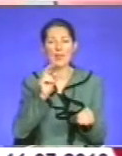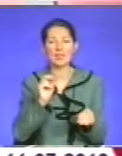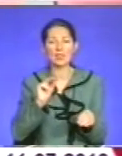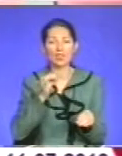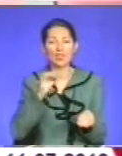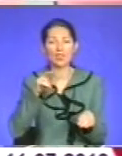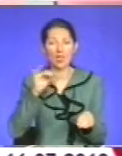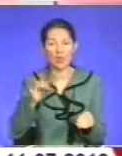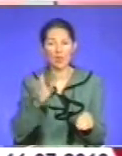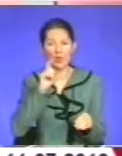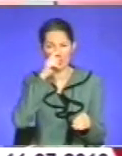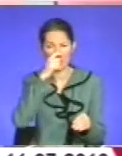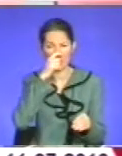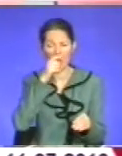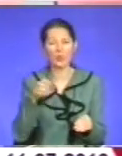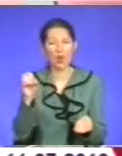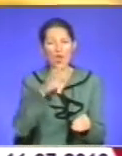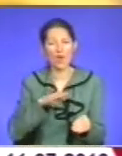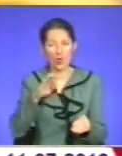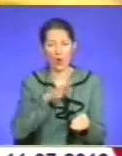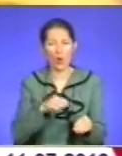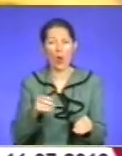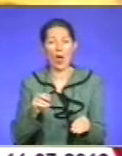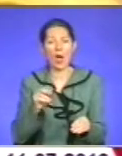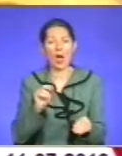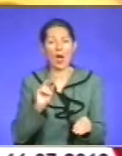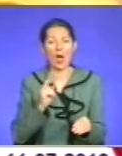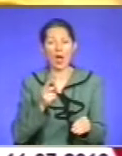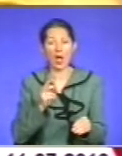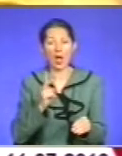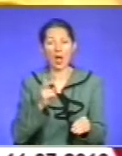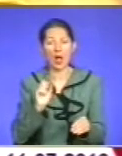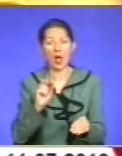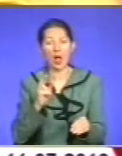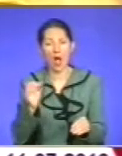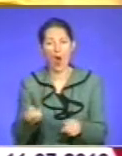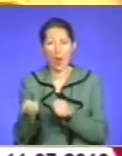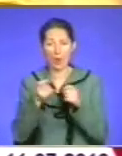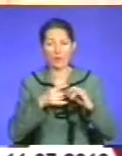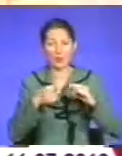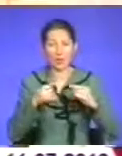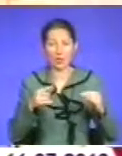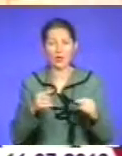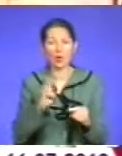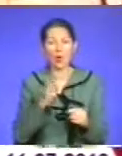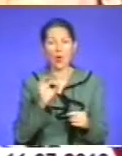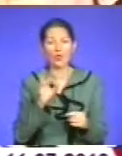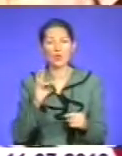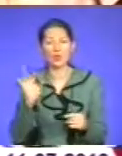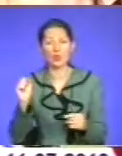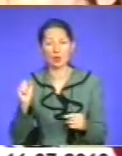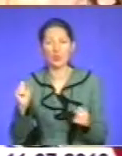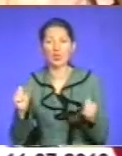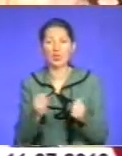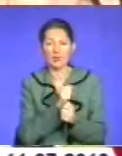іспанський конкістадор. Шоколад став популярним, але церква намагалася боротися з любов'ю до шоколаду. Твердий шоколад появився